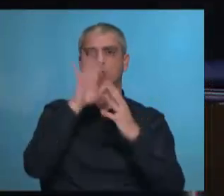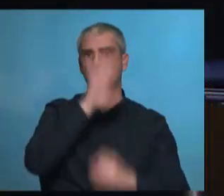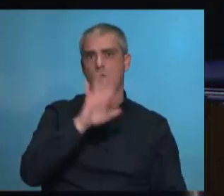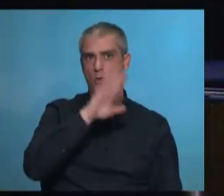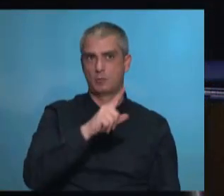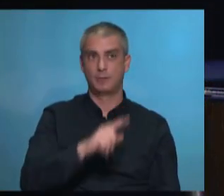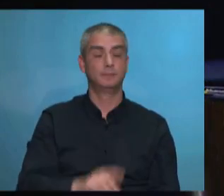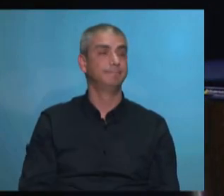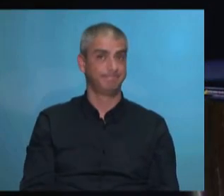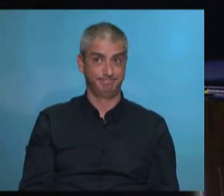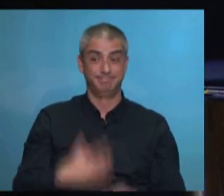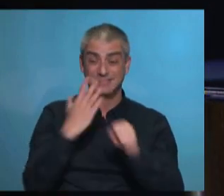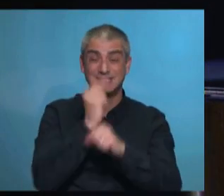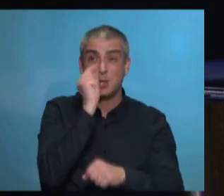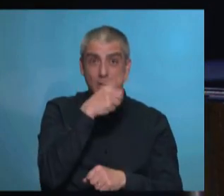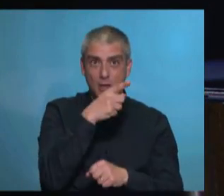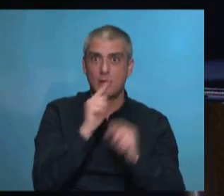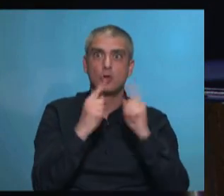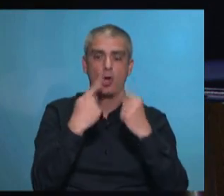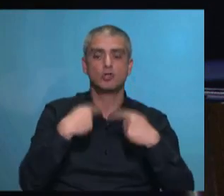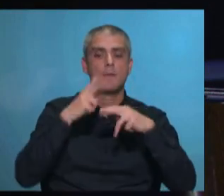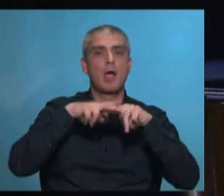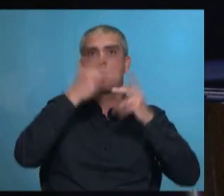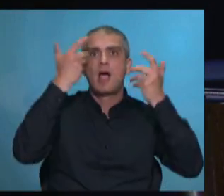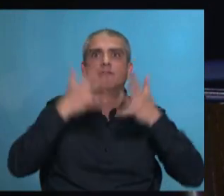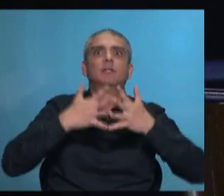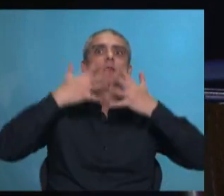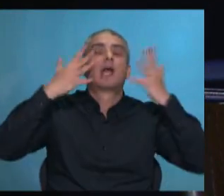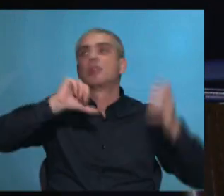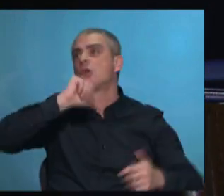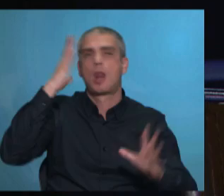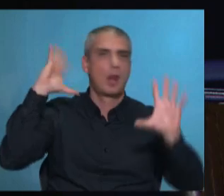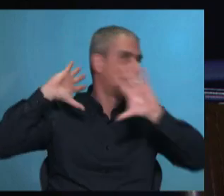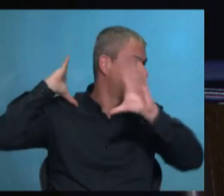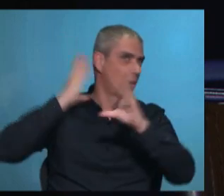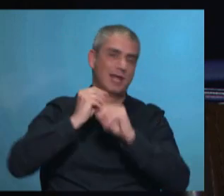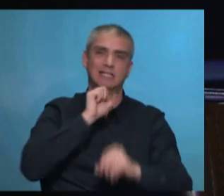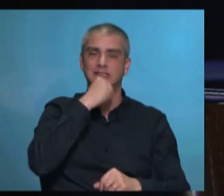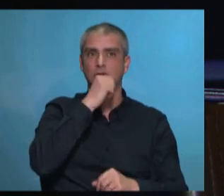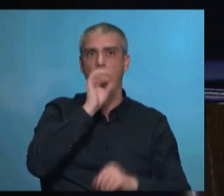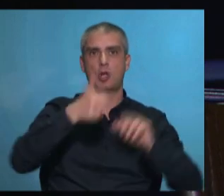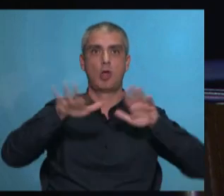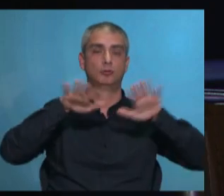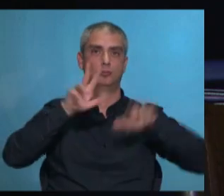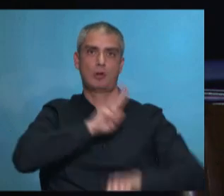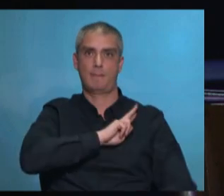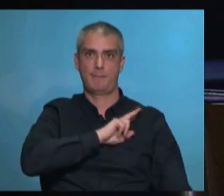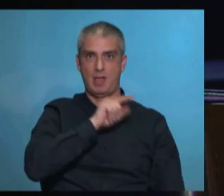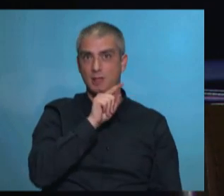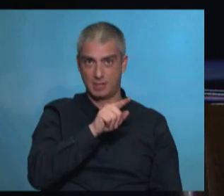European Union. כן, והניצחון הקטן הזה קורה יממה אחרי ההפסד הגדול ביותר בהיסטוריה המודרנית של ראש ממשלה בפרלמנט